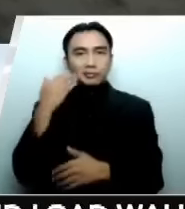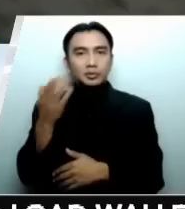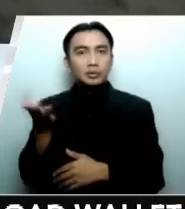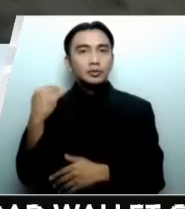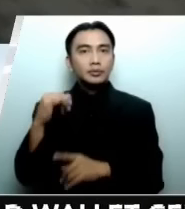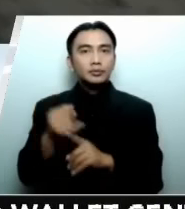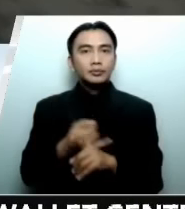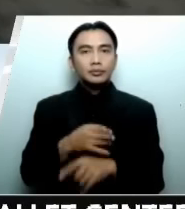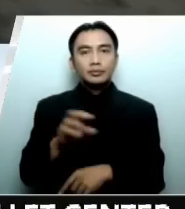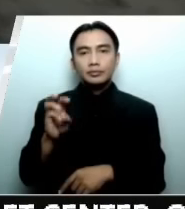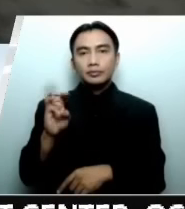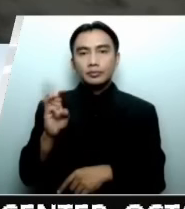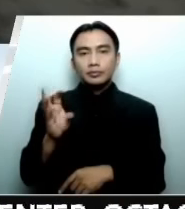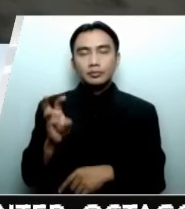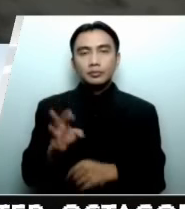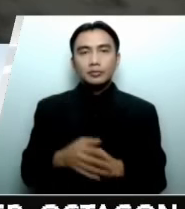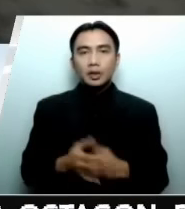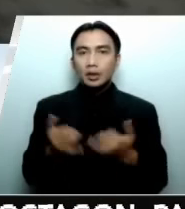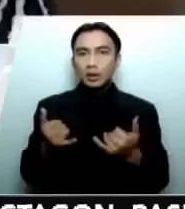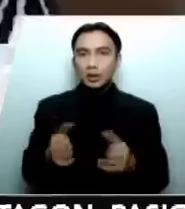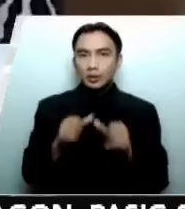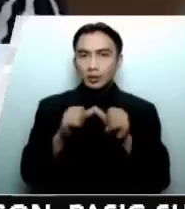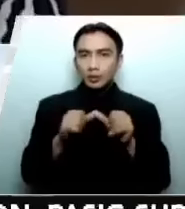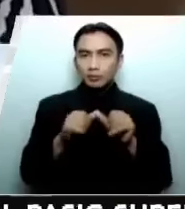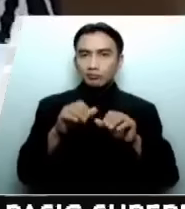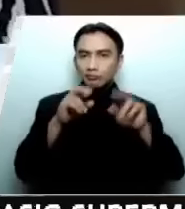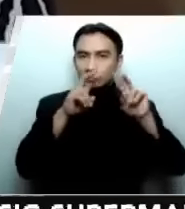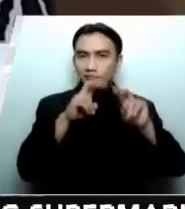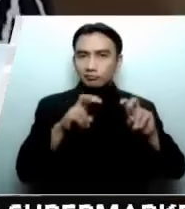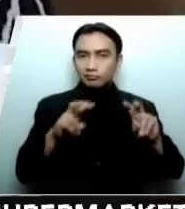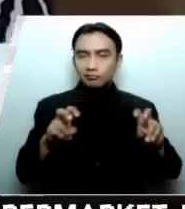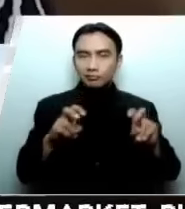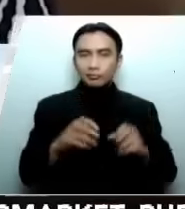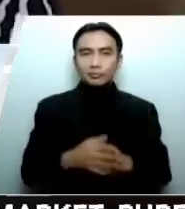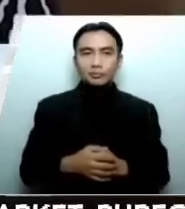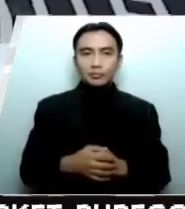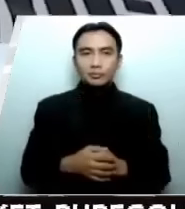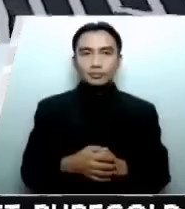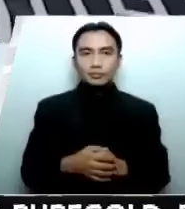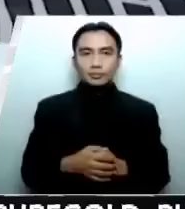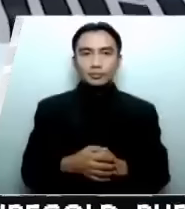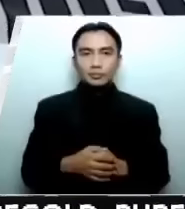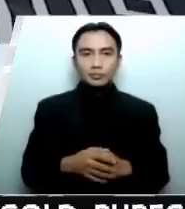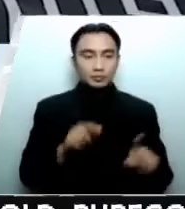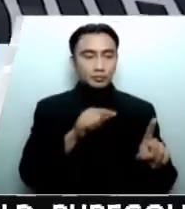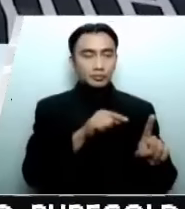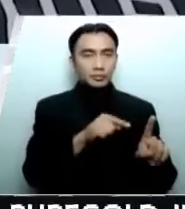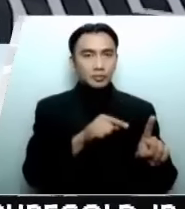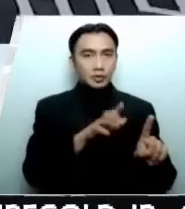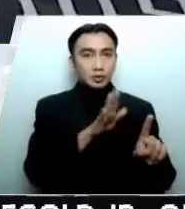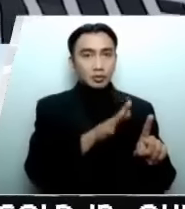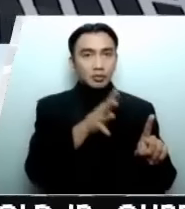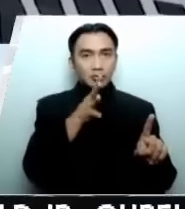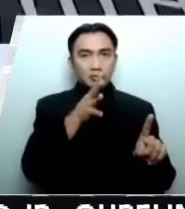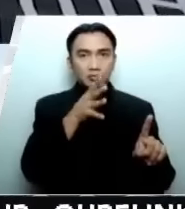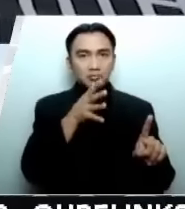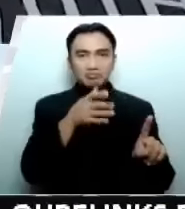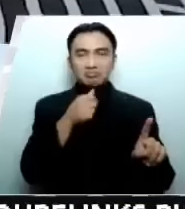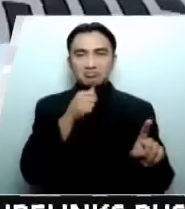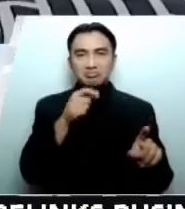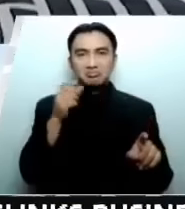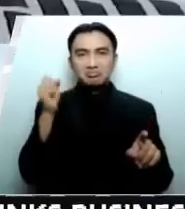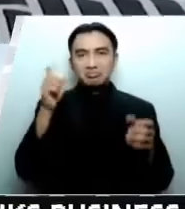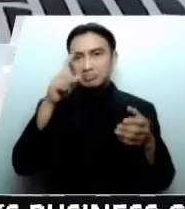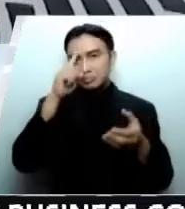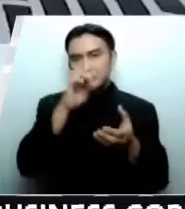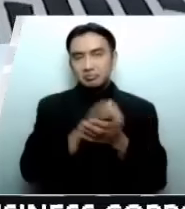Patuloy ang preliminary investigation. Ang ina ng lalaking inaresto, hindi naniniwalang magagawa ng anak ang pagpatay. Ni hindi raw